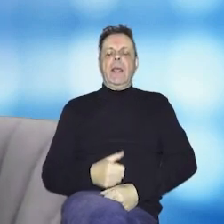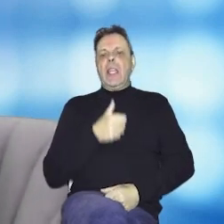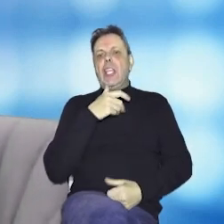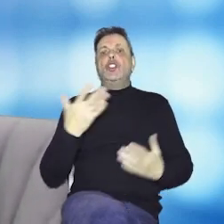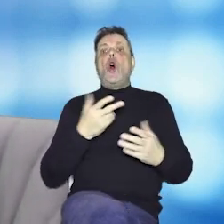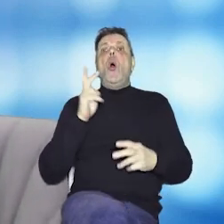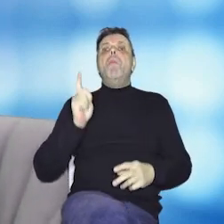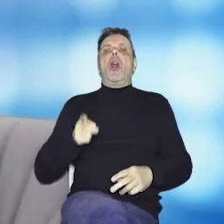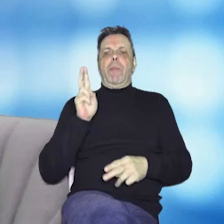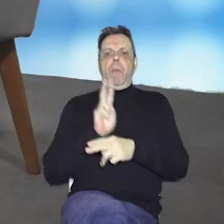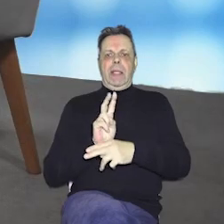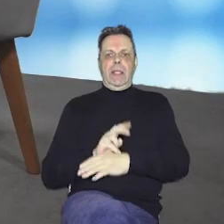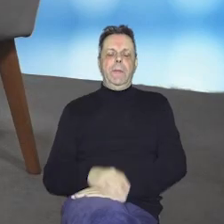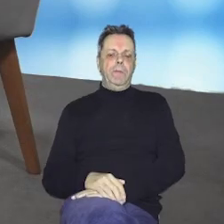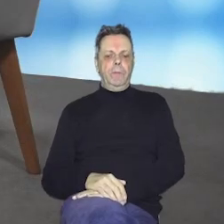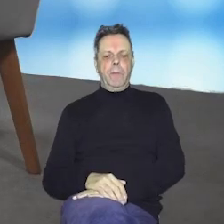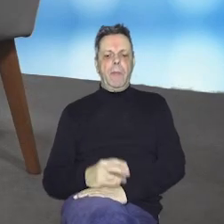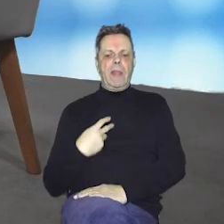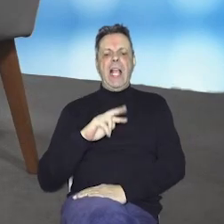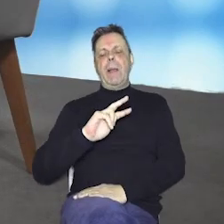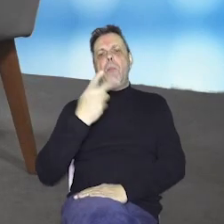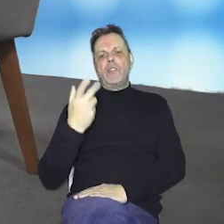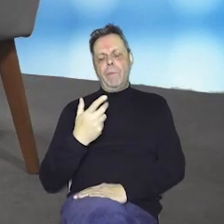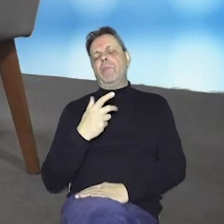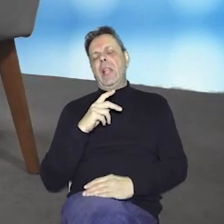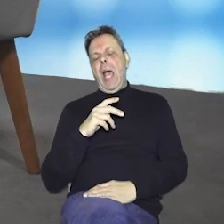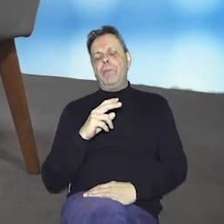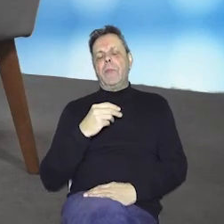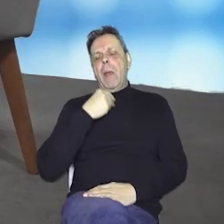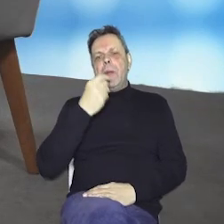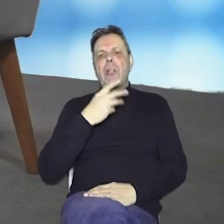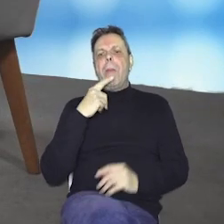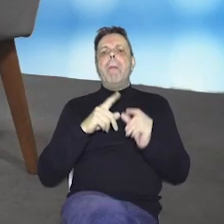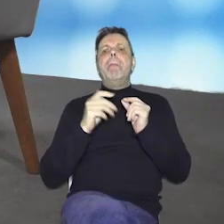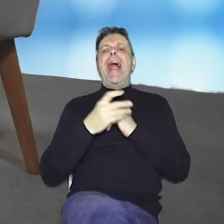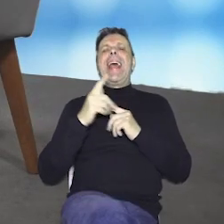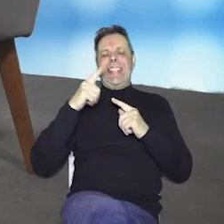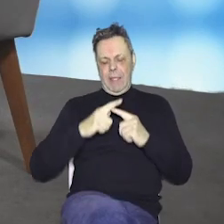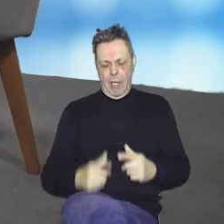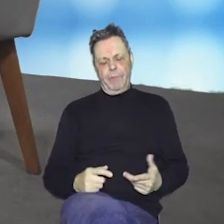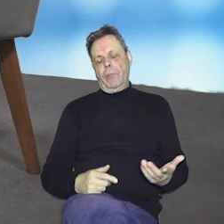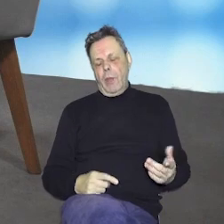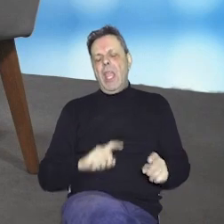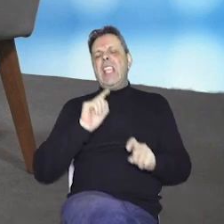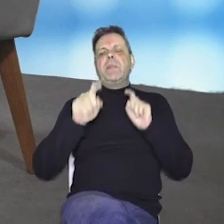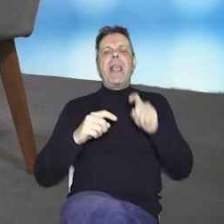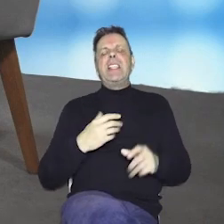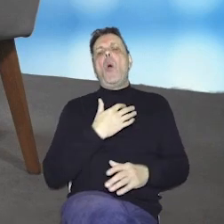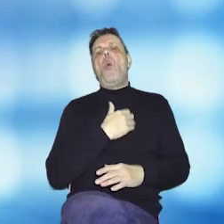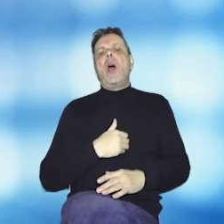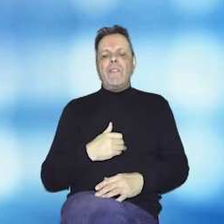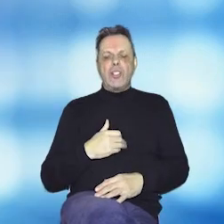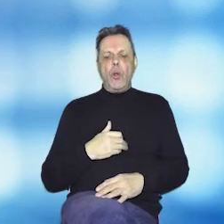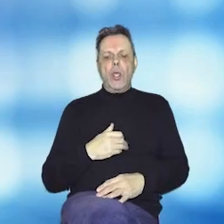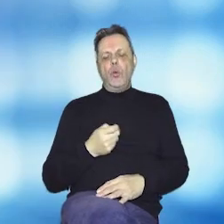trebalo paziti. Dakle, ja sam danas pozvan da pričamo o parazitima. Tako je. Dakle, parazitarne infekcije u Hrvatskoj su